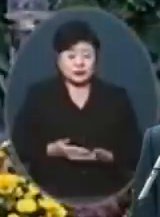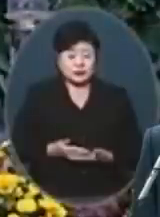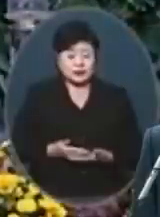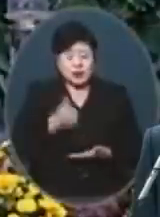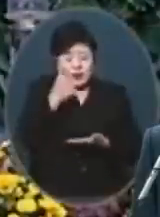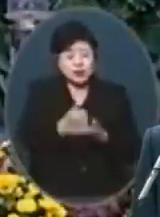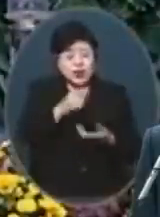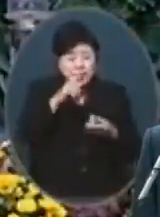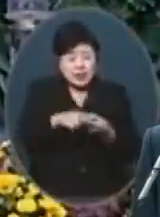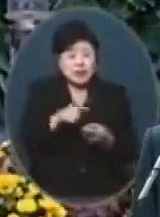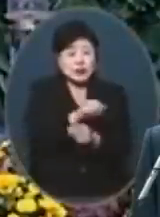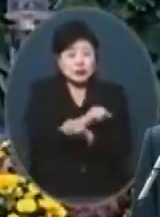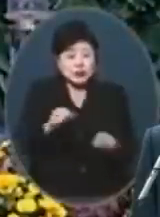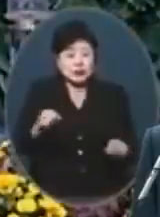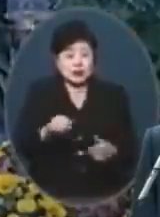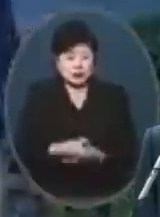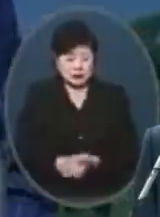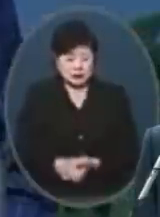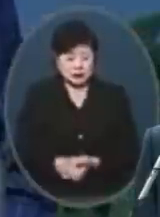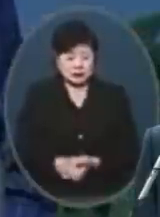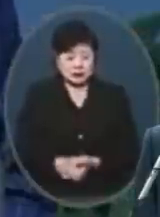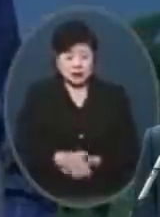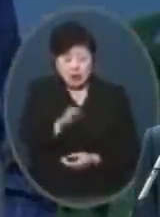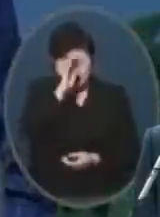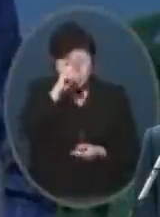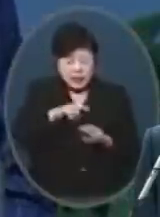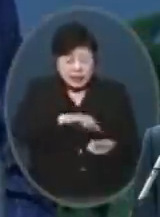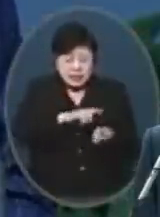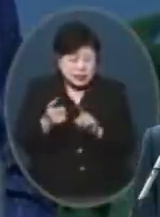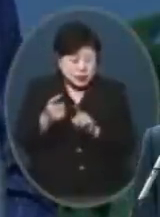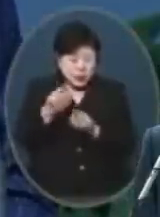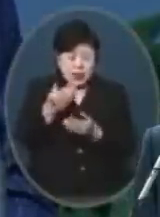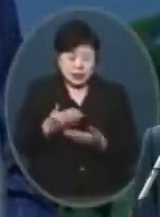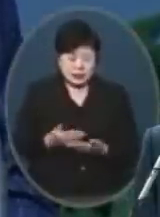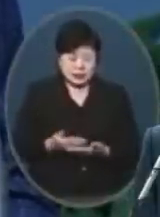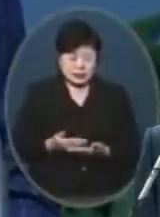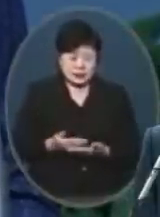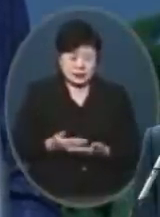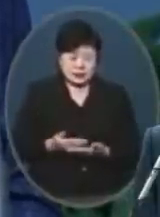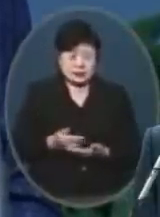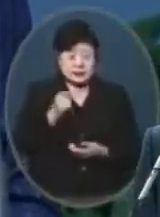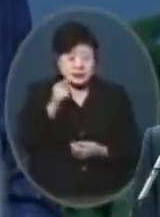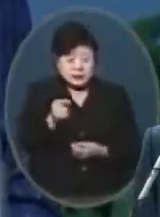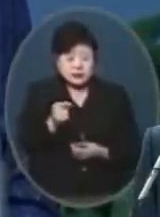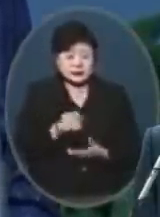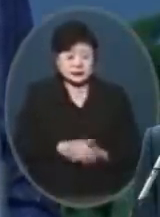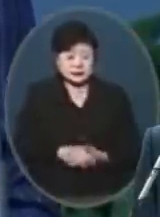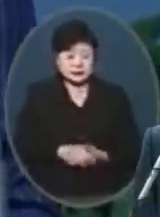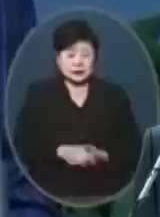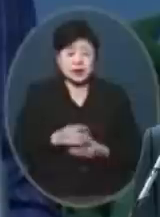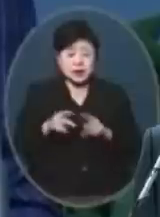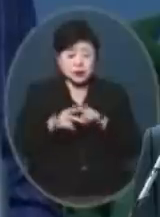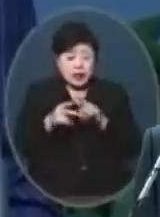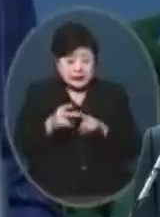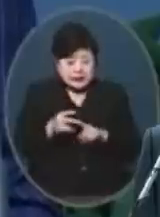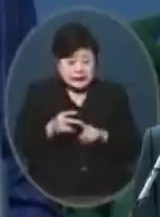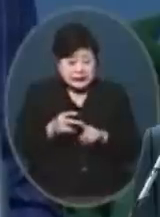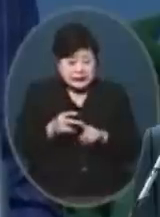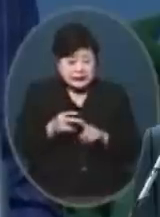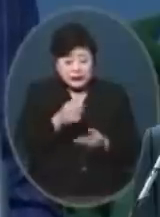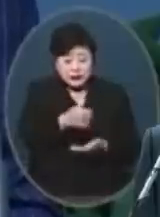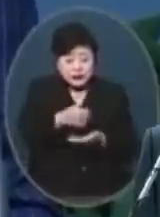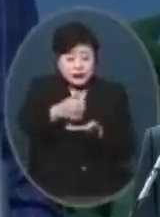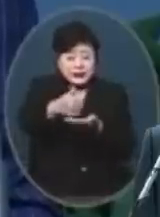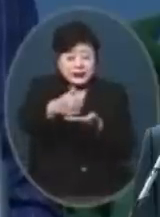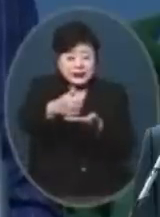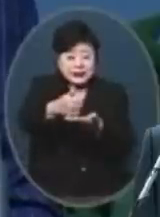죄에 대한 용서와 의, 병에 대한 치료와 건강, 이 두 가지는 주님이